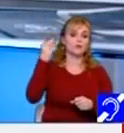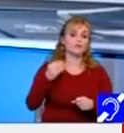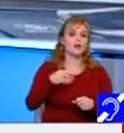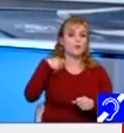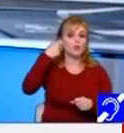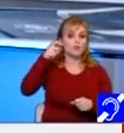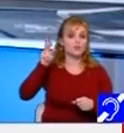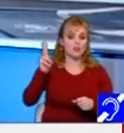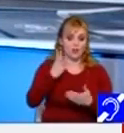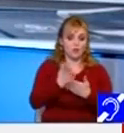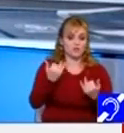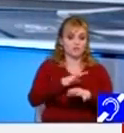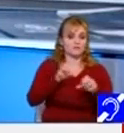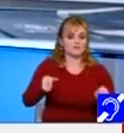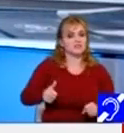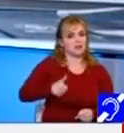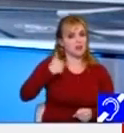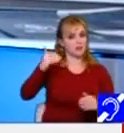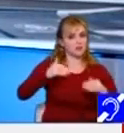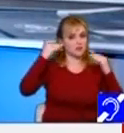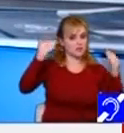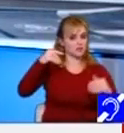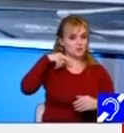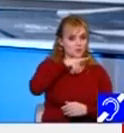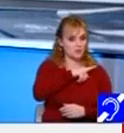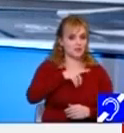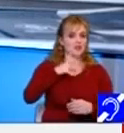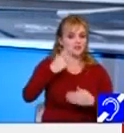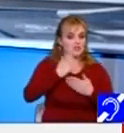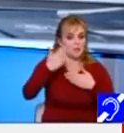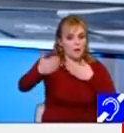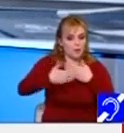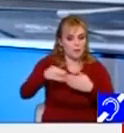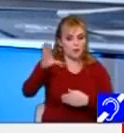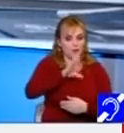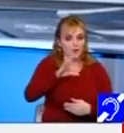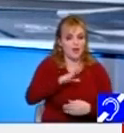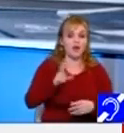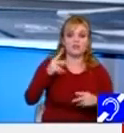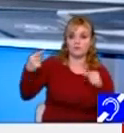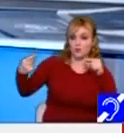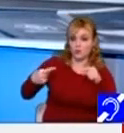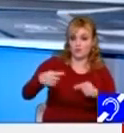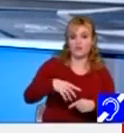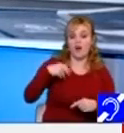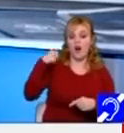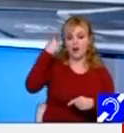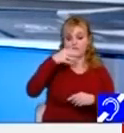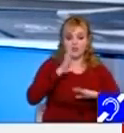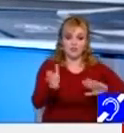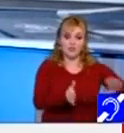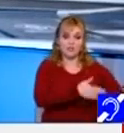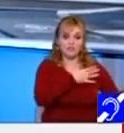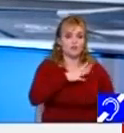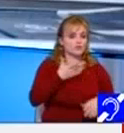timp ce politicienii puterii se laudă cu creștere economică și apropiere de Uniunea Europeană, opoziția spune că anul ce a trecut a fost